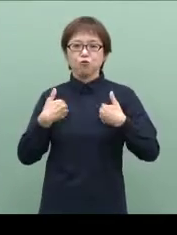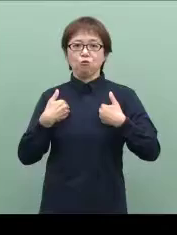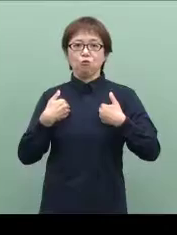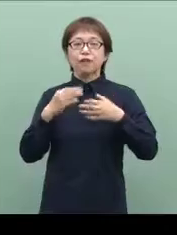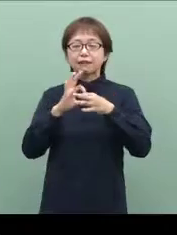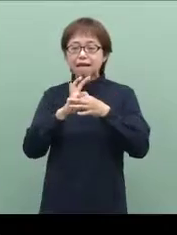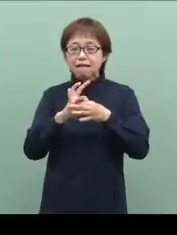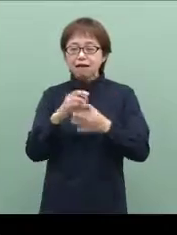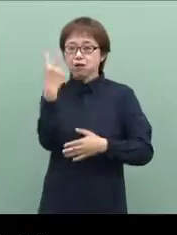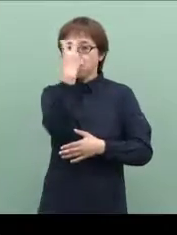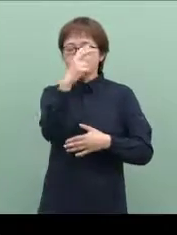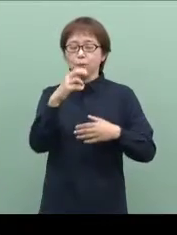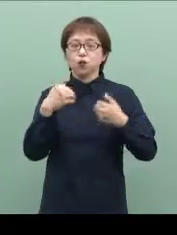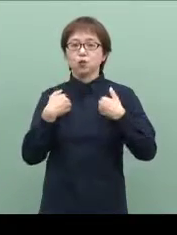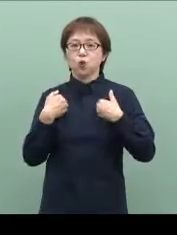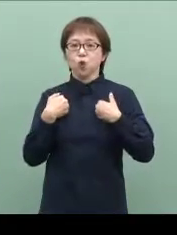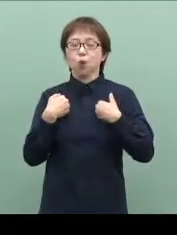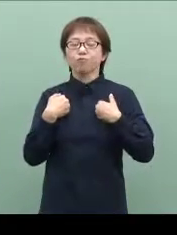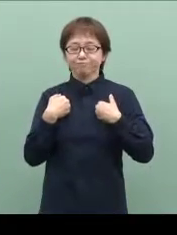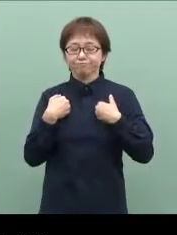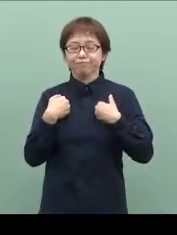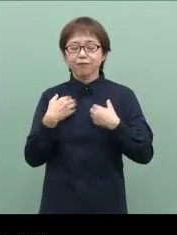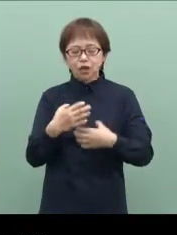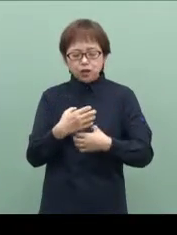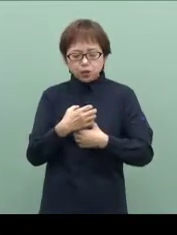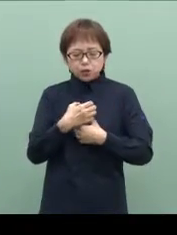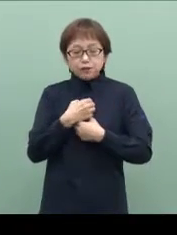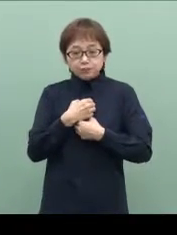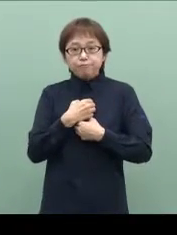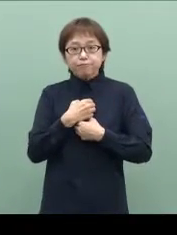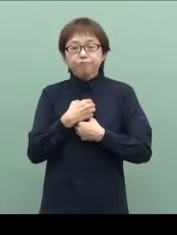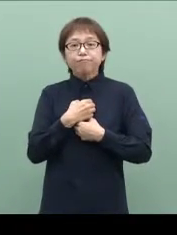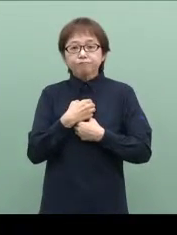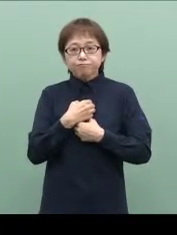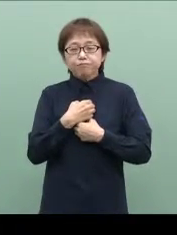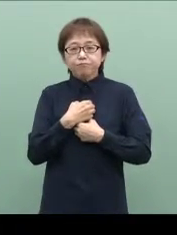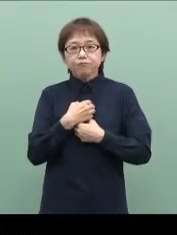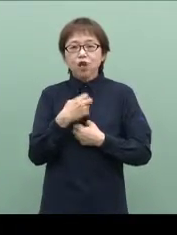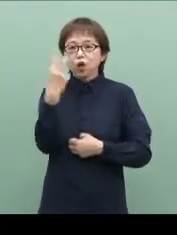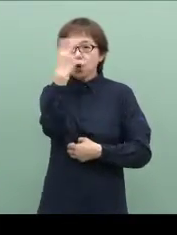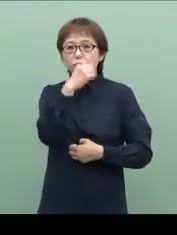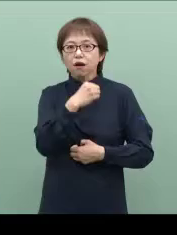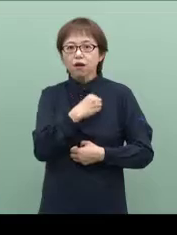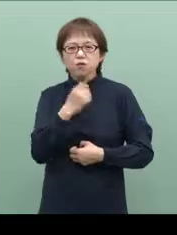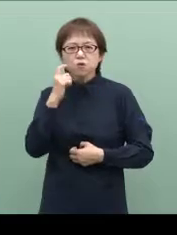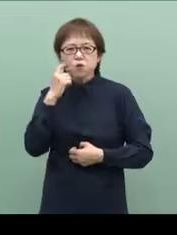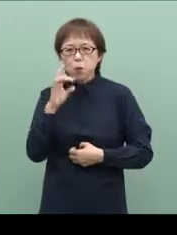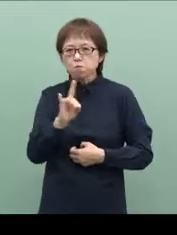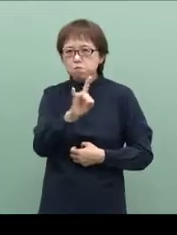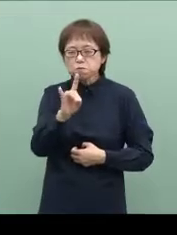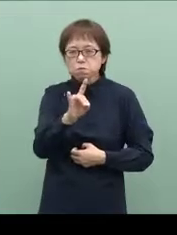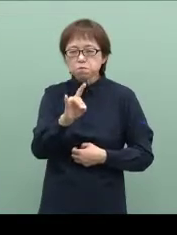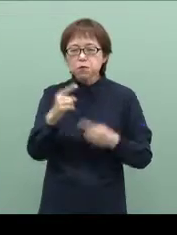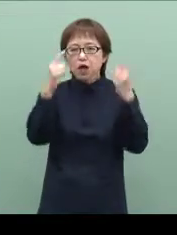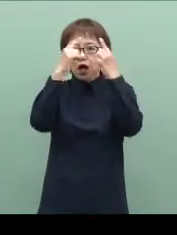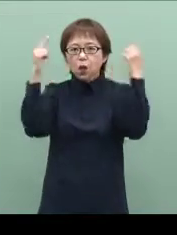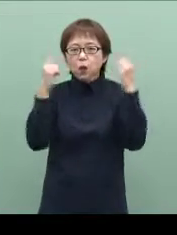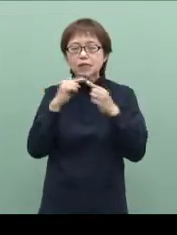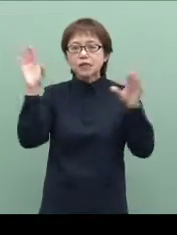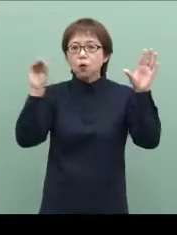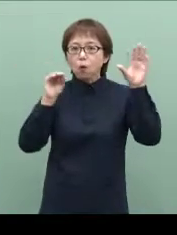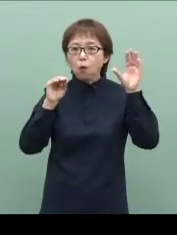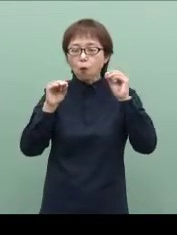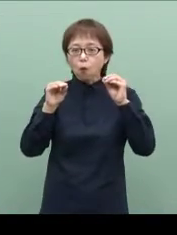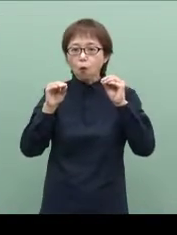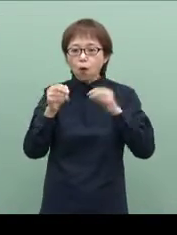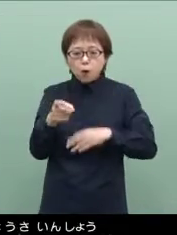です。そこで注意していただきたいのが、国勢調査の調査員を語り個人情報を騙し取ろうとする事